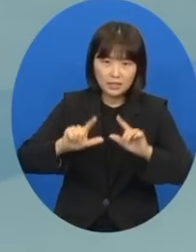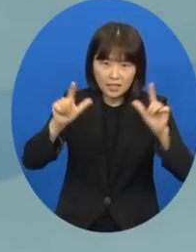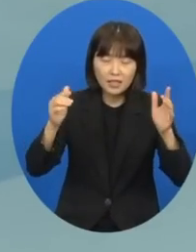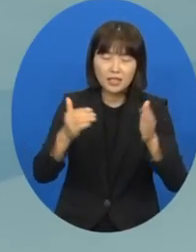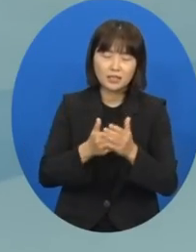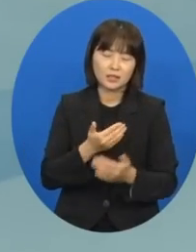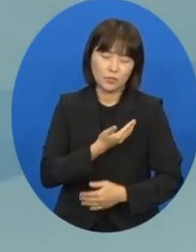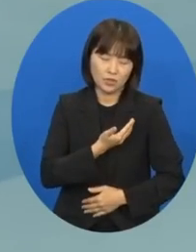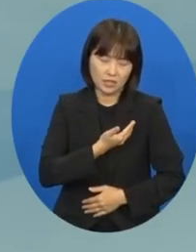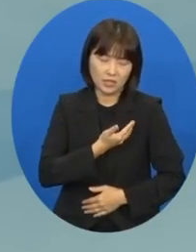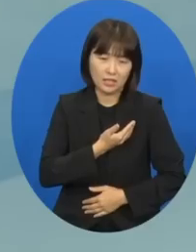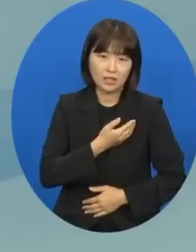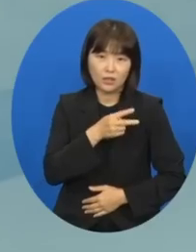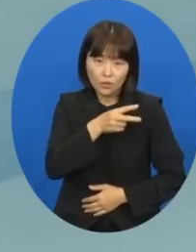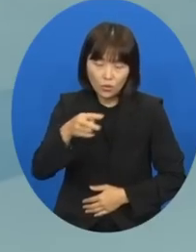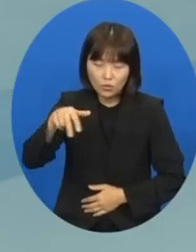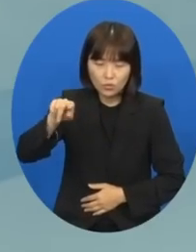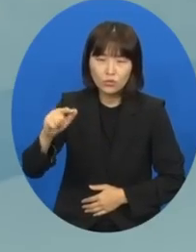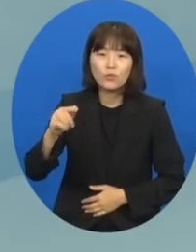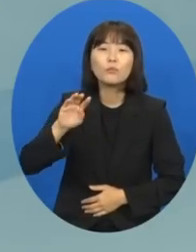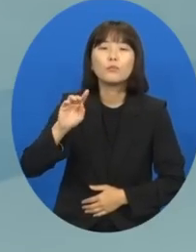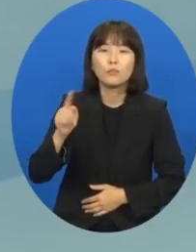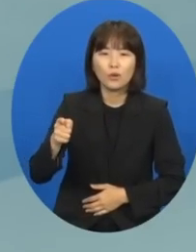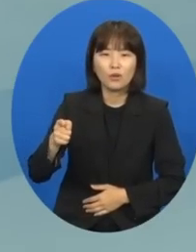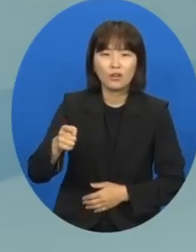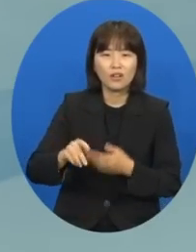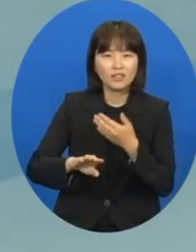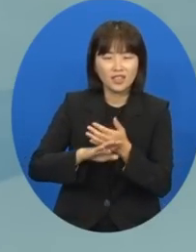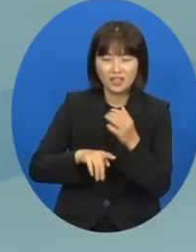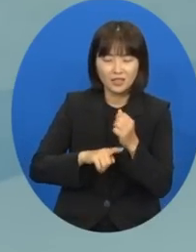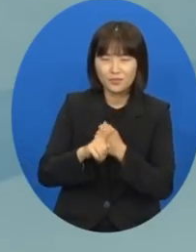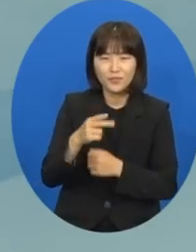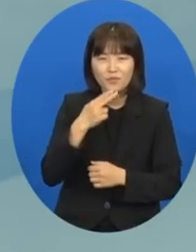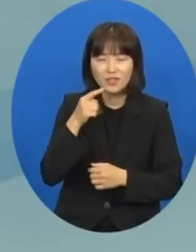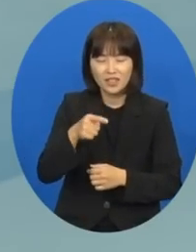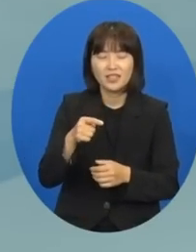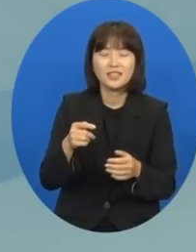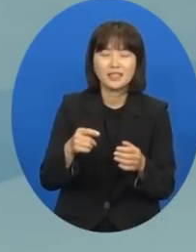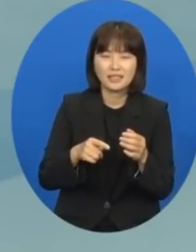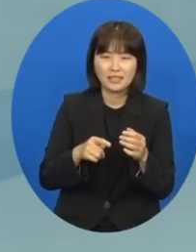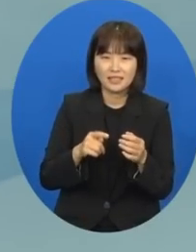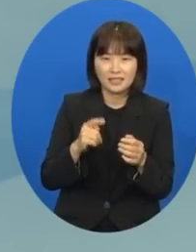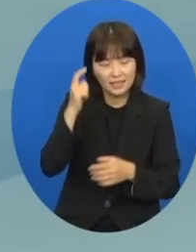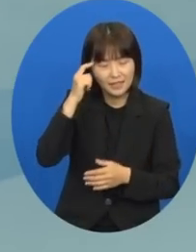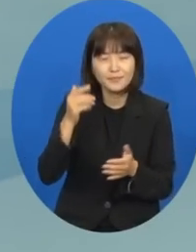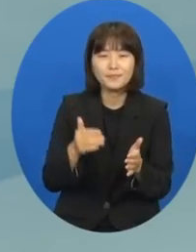그게 존버입니다. 뭐 다른 의미 생각하지 마세요. 그냥 이걸로 정의하십시다.